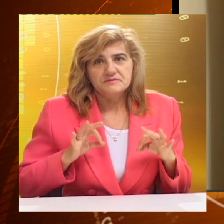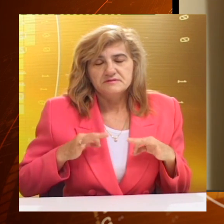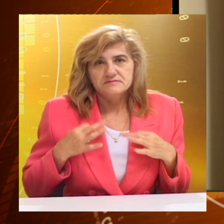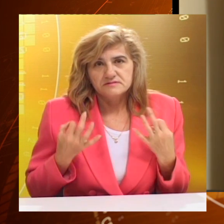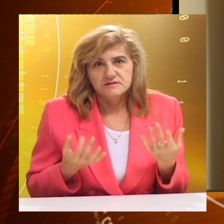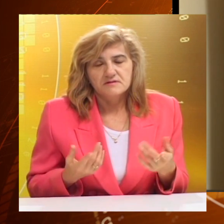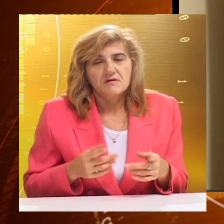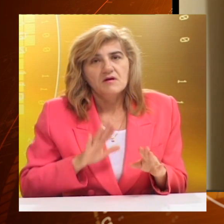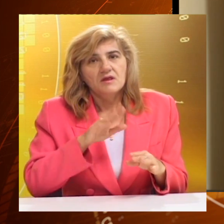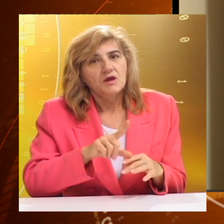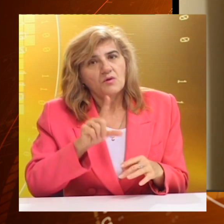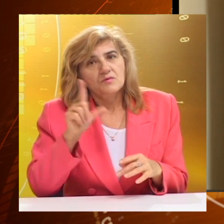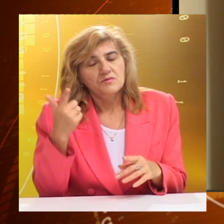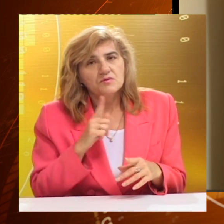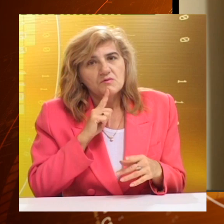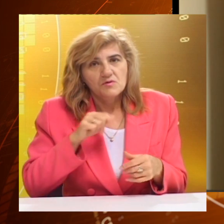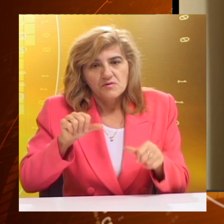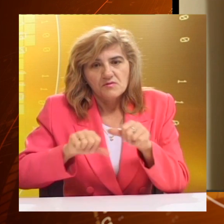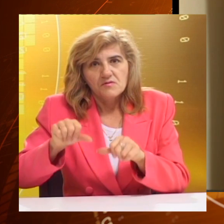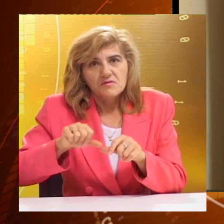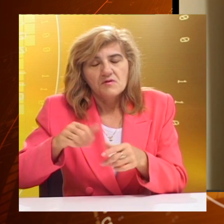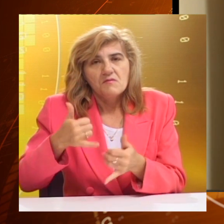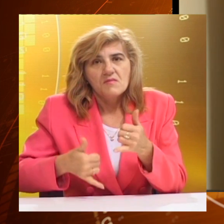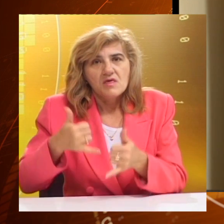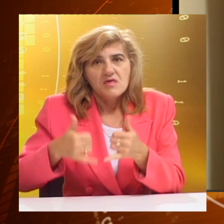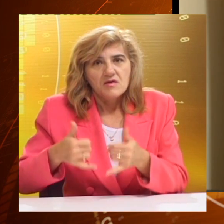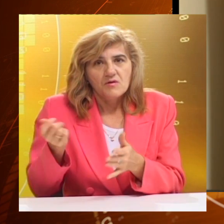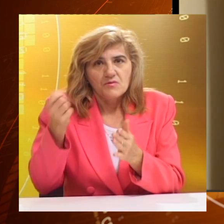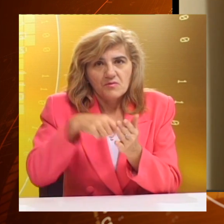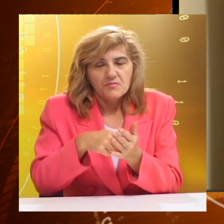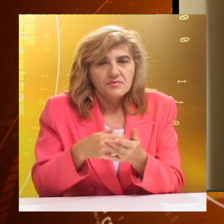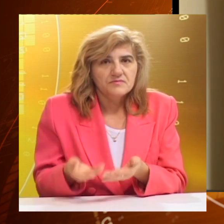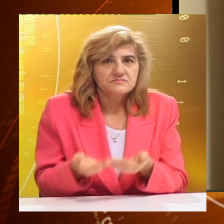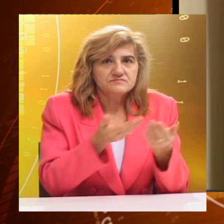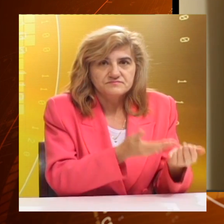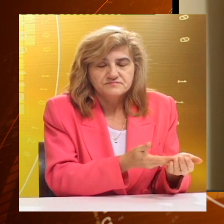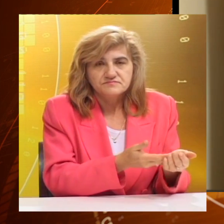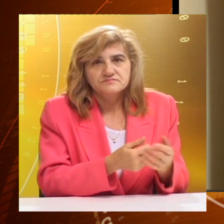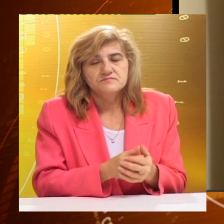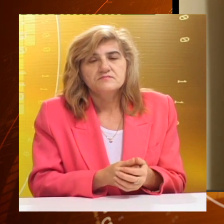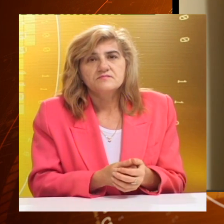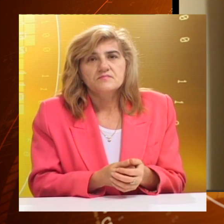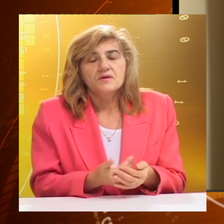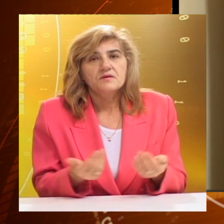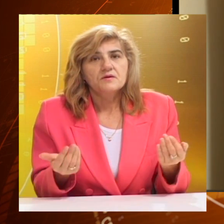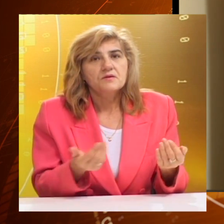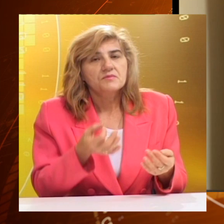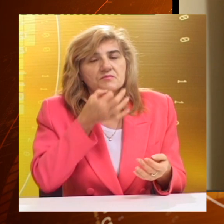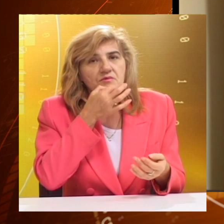u odnosu na decu koja su na veštačkoj ishrani ili na ishrani kravljim mlijekom. Dakle, ređe